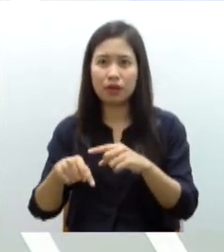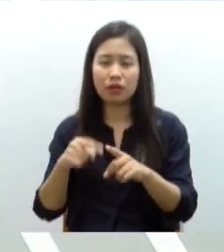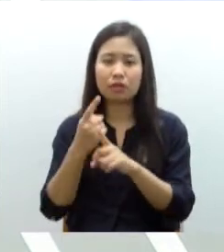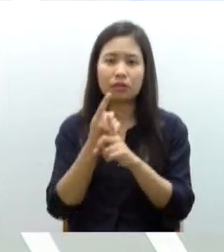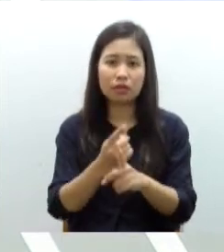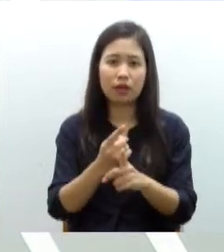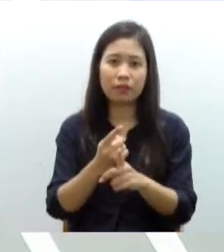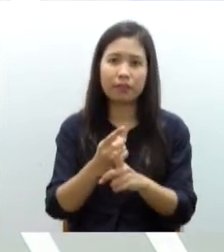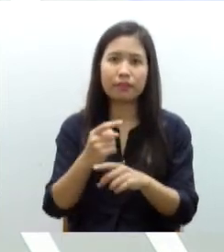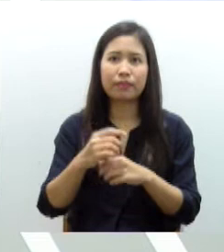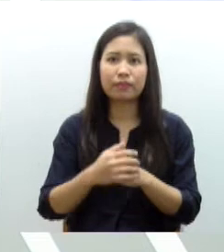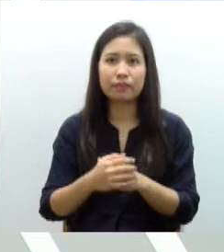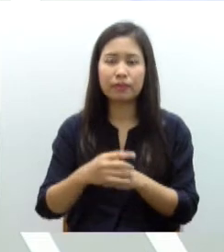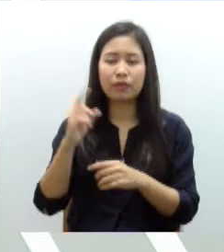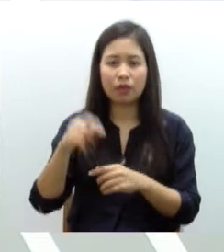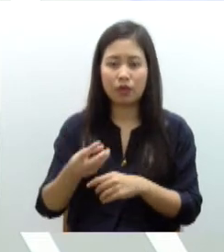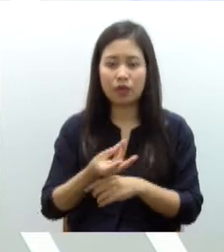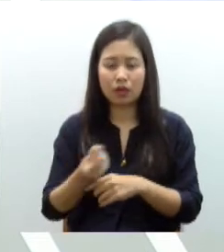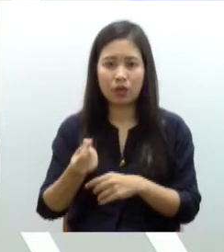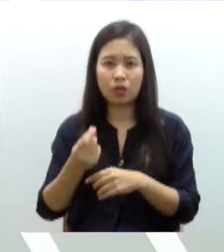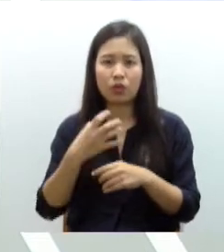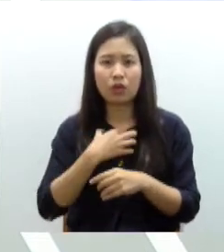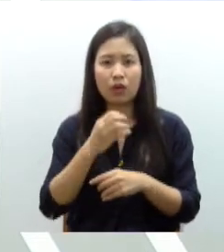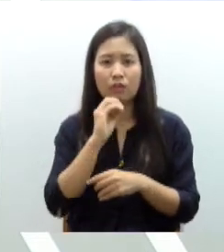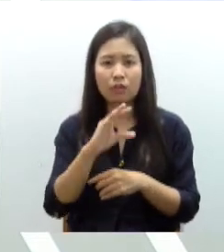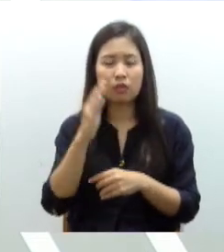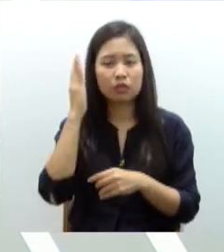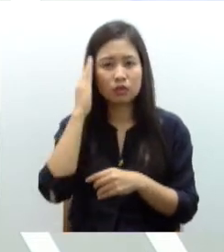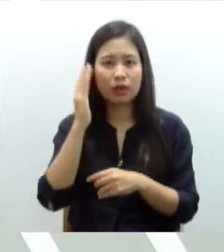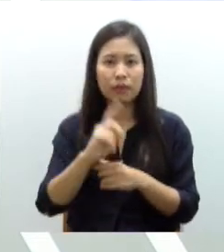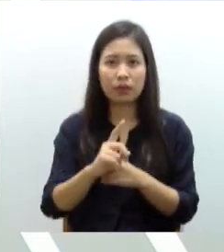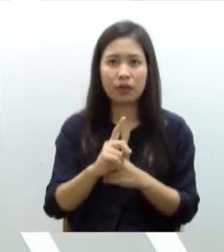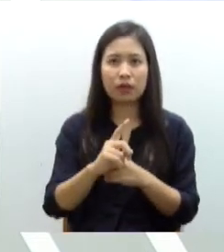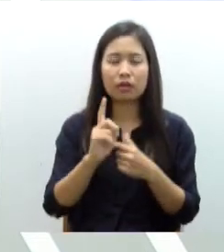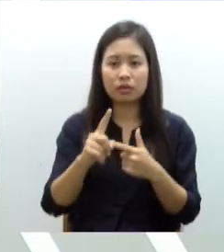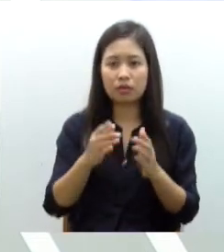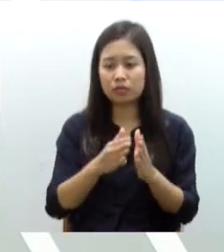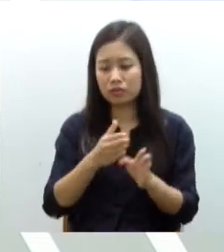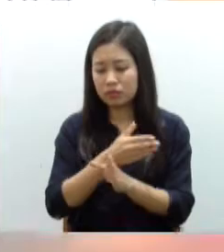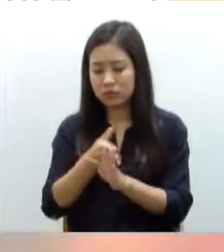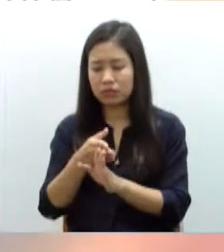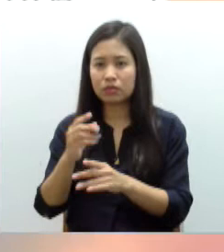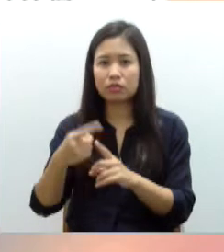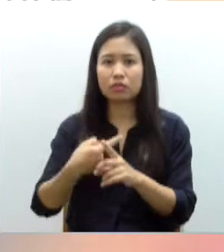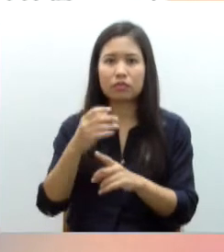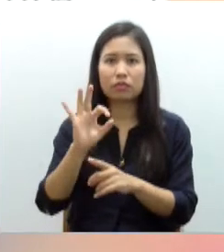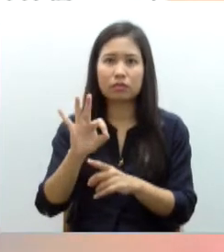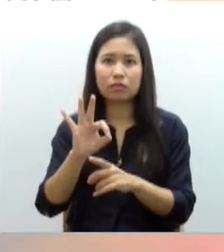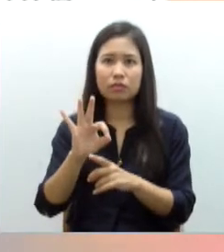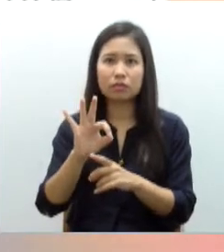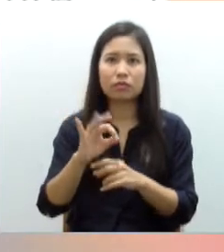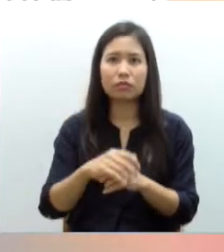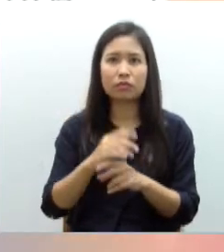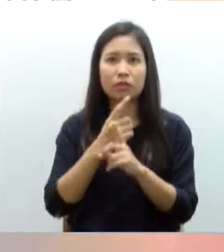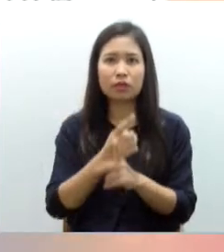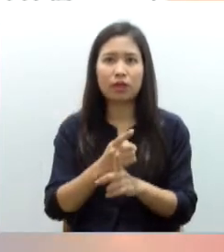ด้วยนะครับอันนี้ก็ต้องเร่งดำเนินการว่าตัวเลขเราต้องออกในเดือนกันยายนนะครับซึ่งมีไทม์ไลน์นะครับนะฮะไทม์ไลน์ในการ